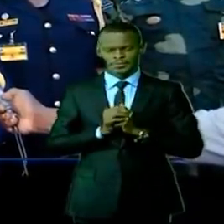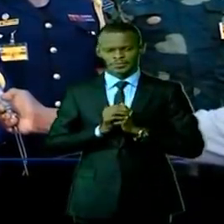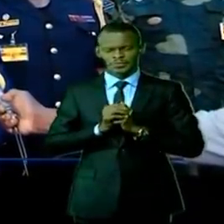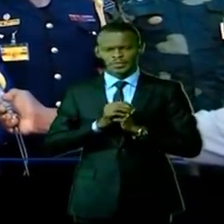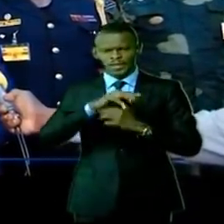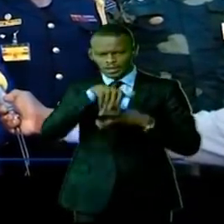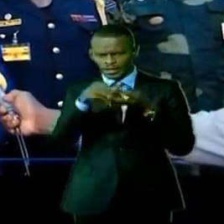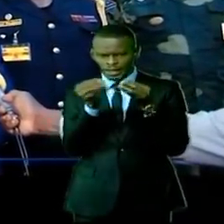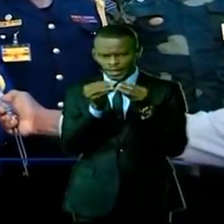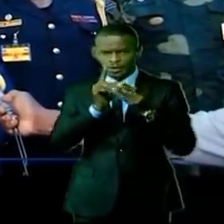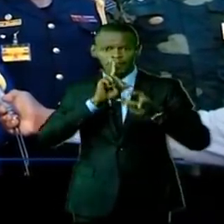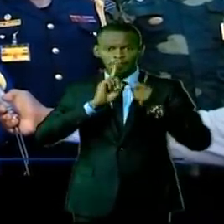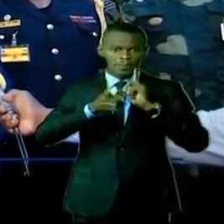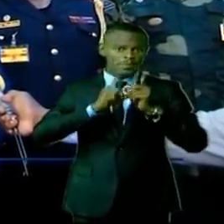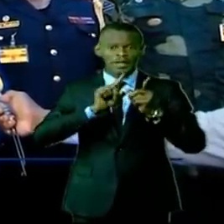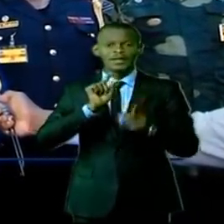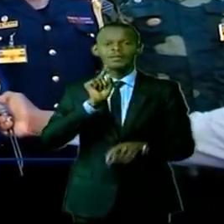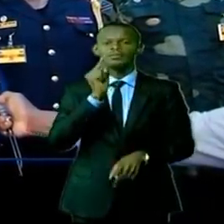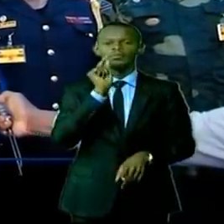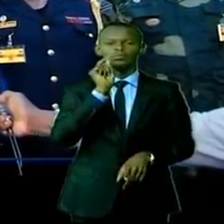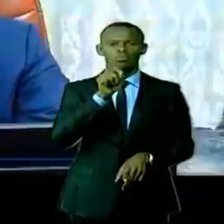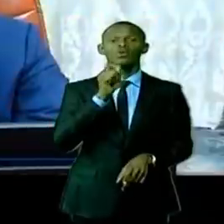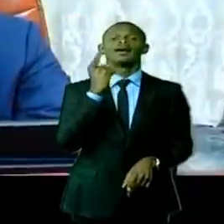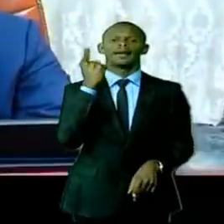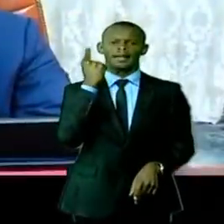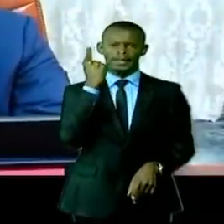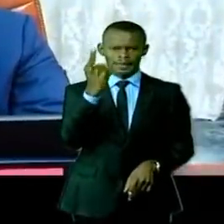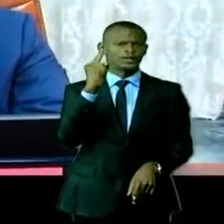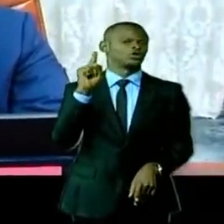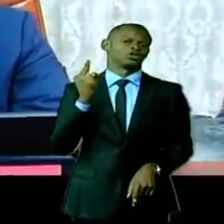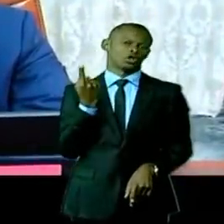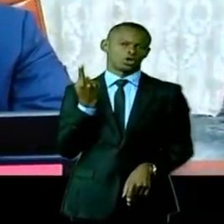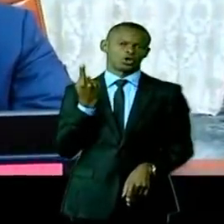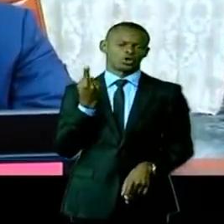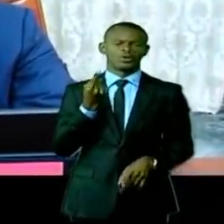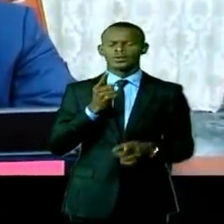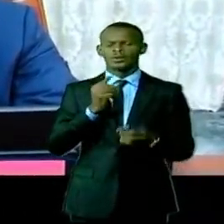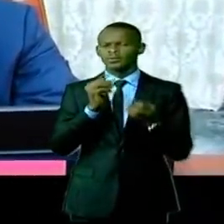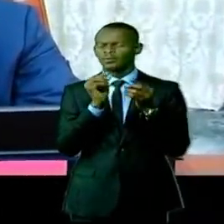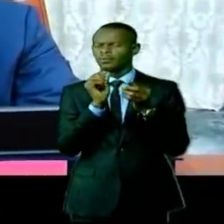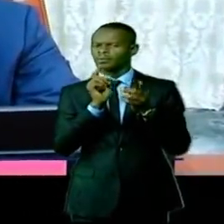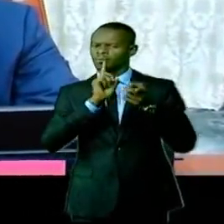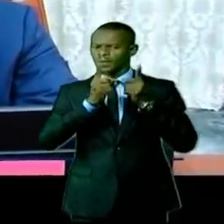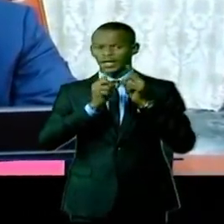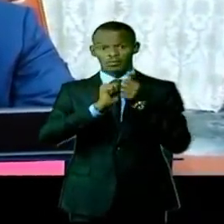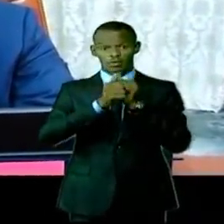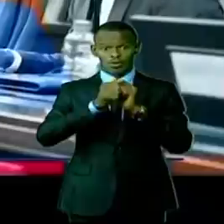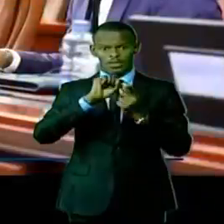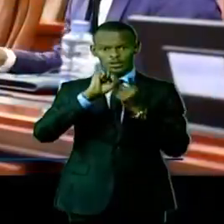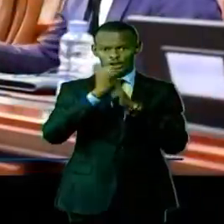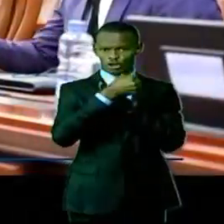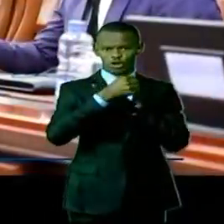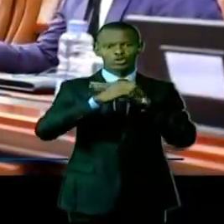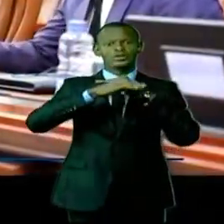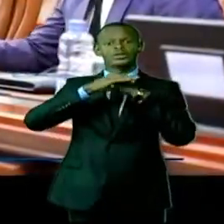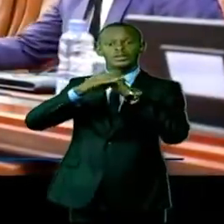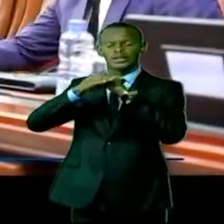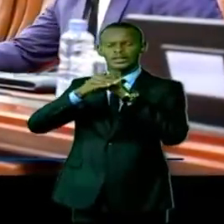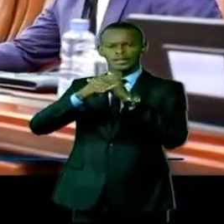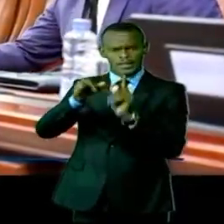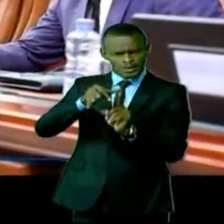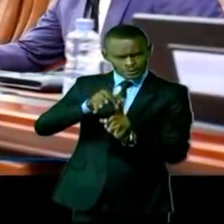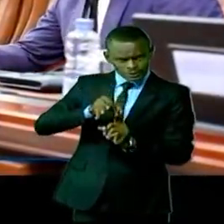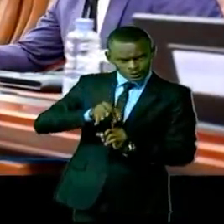point était à l'ordre du jour, la situation sécuritaire du pays,